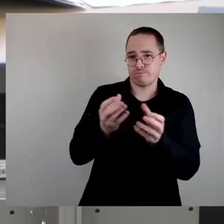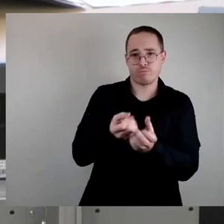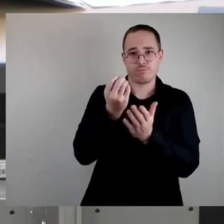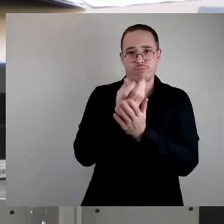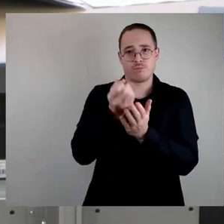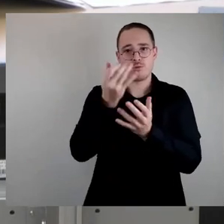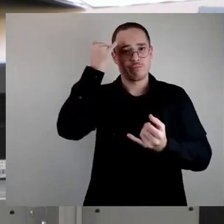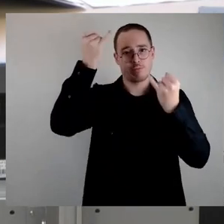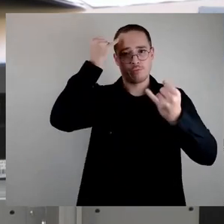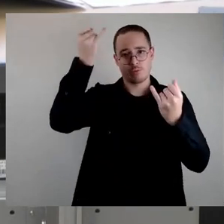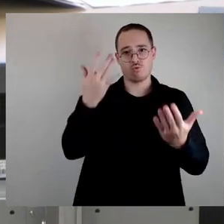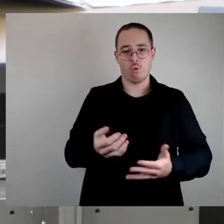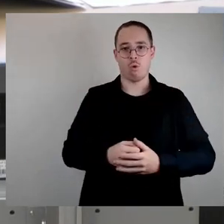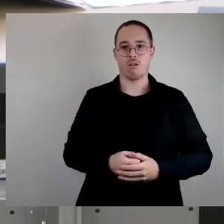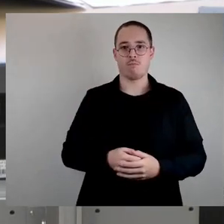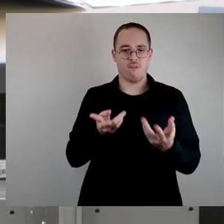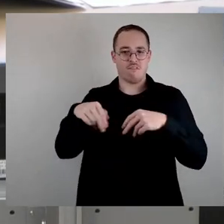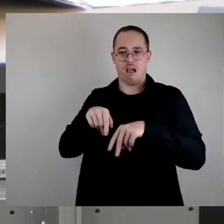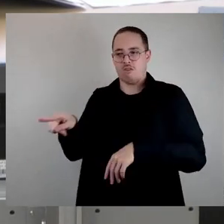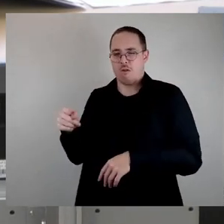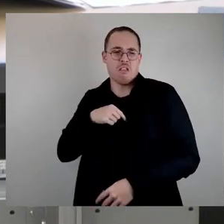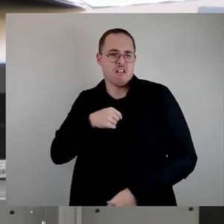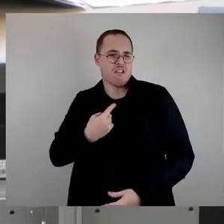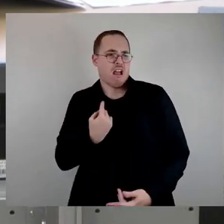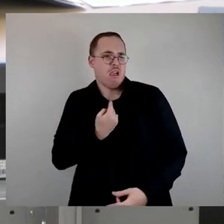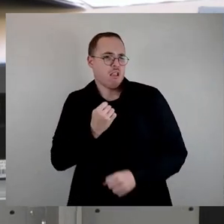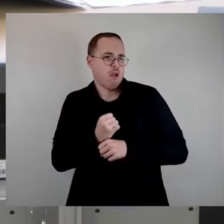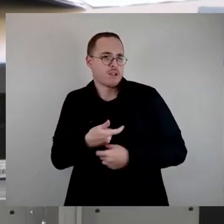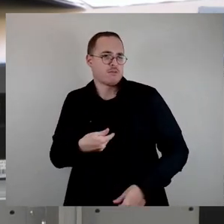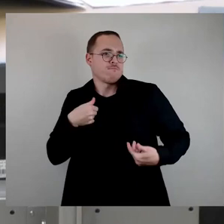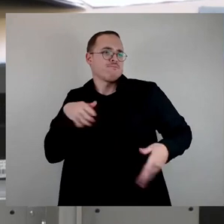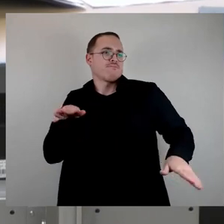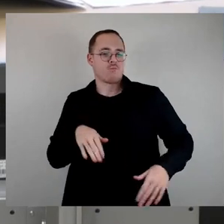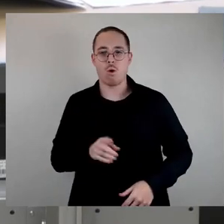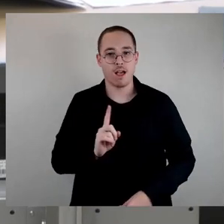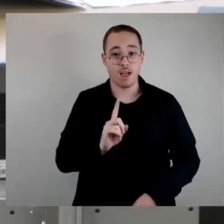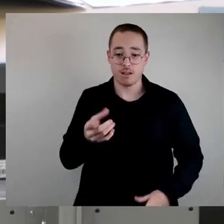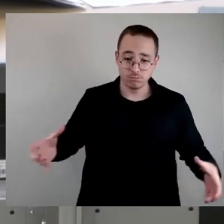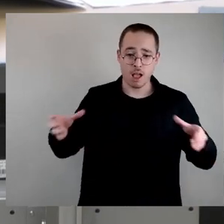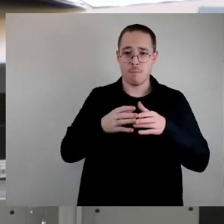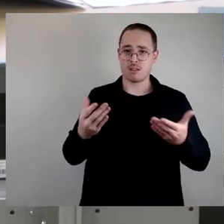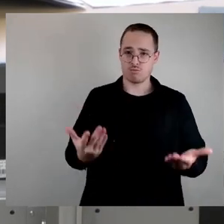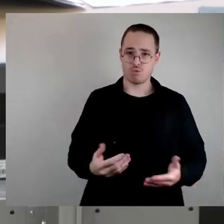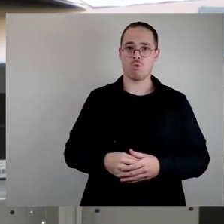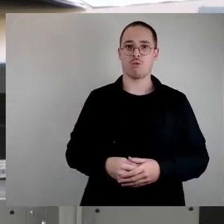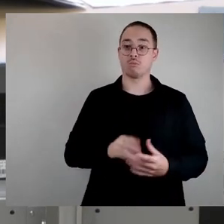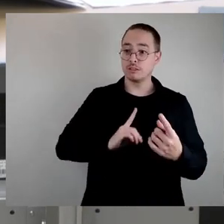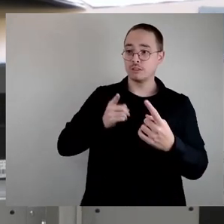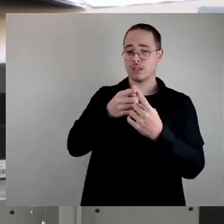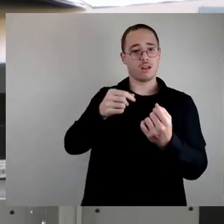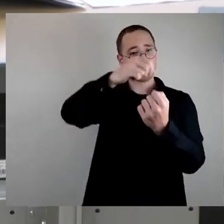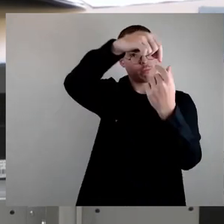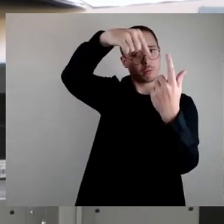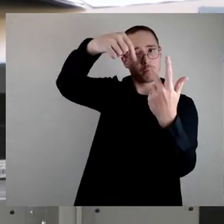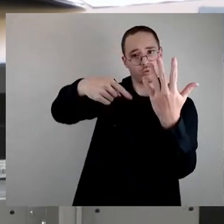Keine Eigenbrötlerei von Vereinen, sondern gemeinsame Ziele erreichen, die Mädels fördern. Und an der Stelle habe ich auch